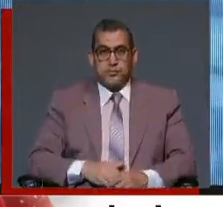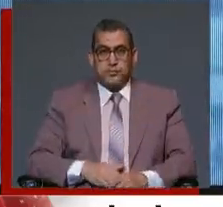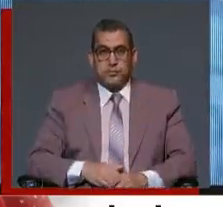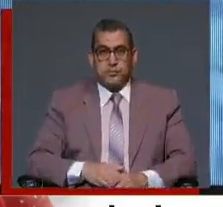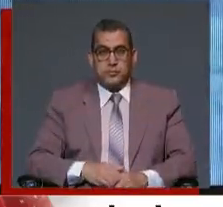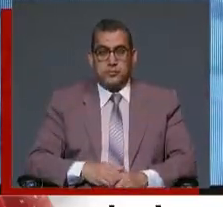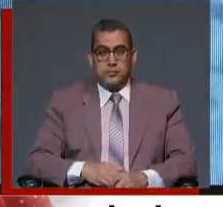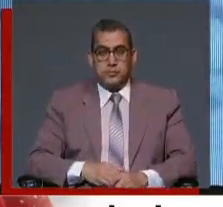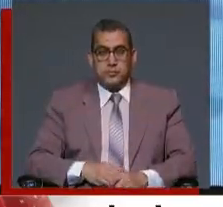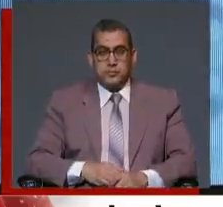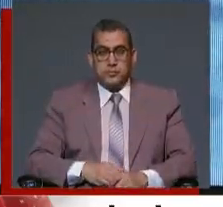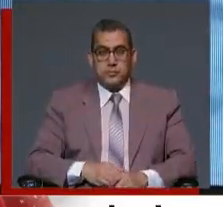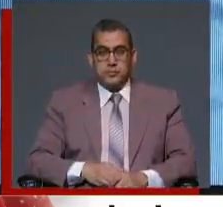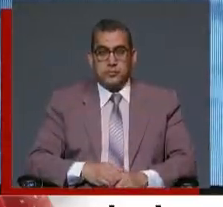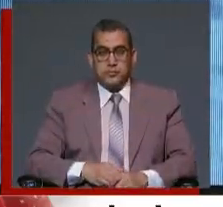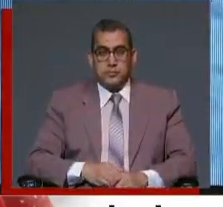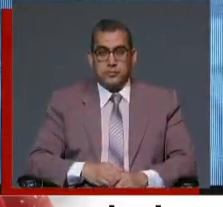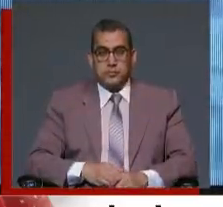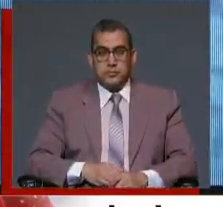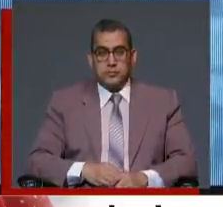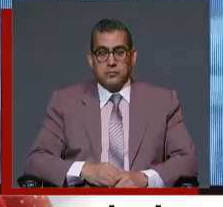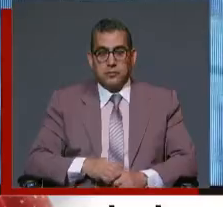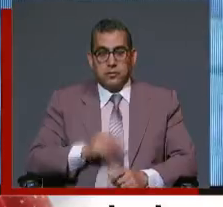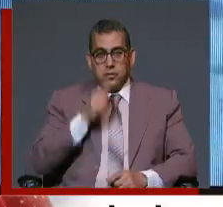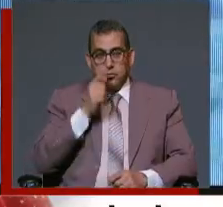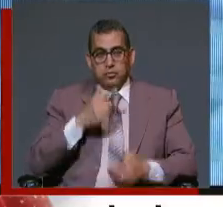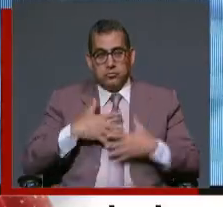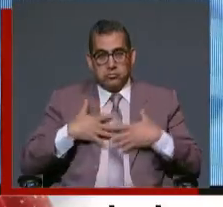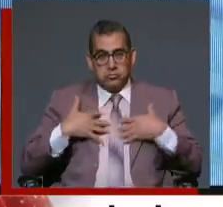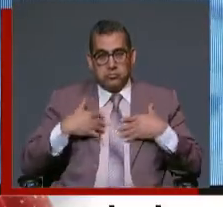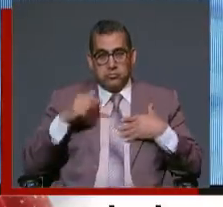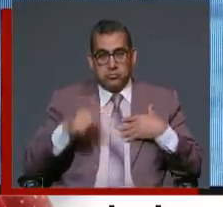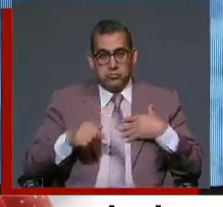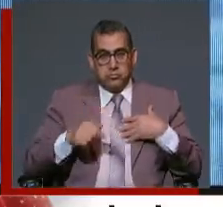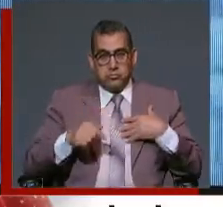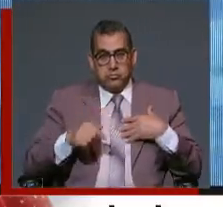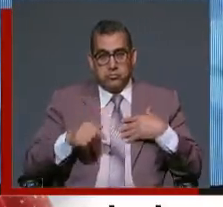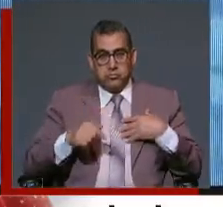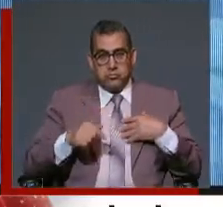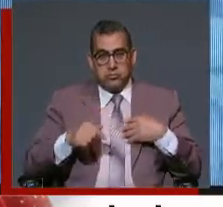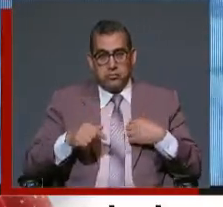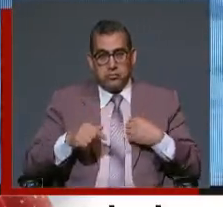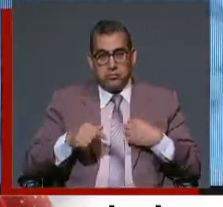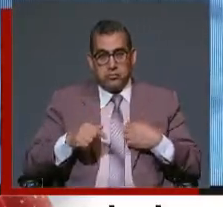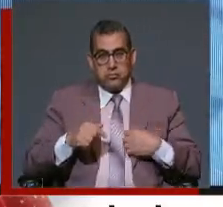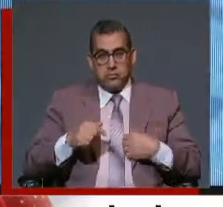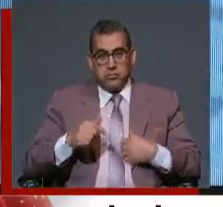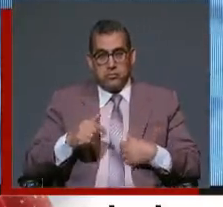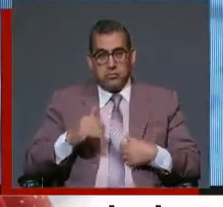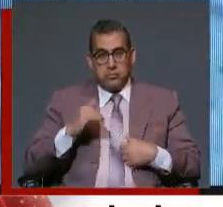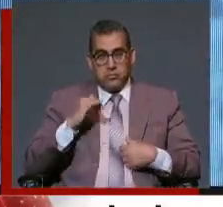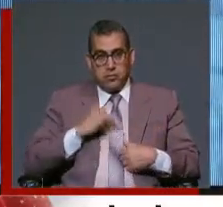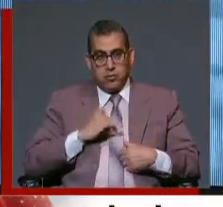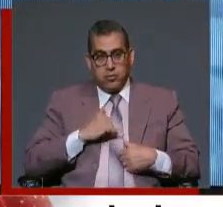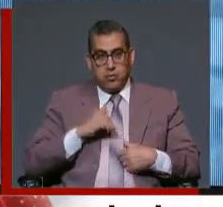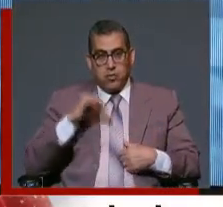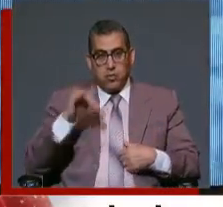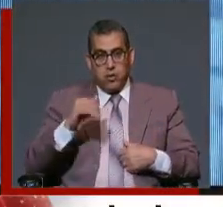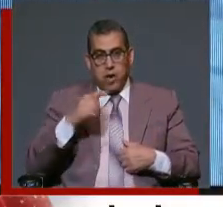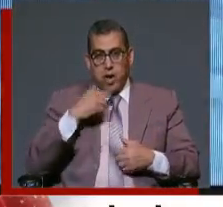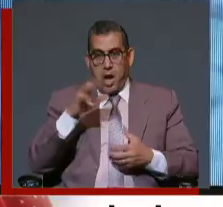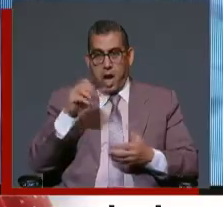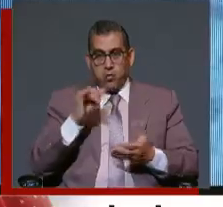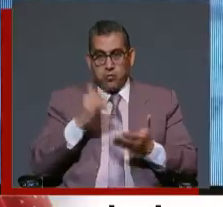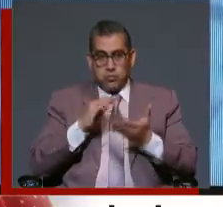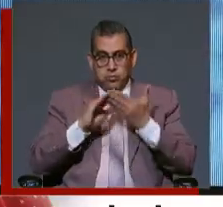الذي يصيغ بوضوح ما طلب من طلب الاتحاد الأفريقي من